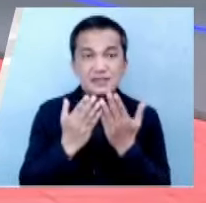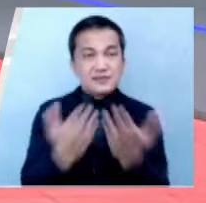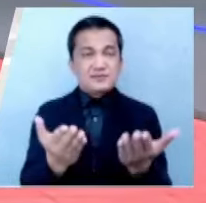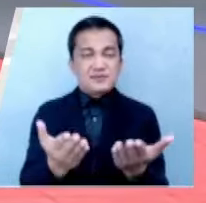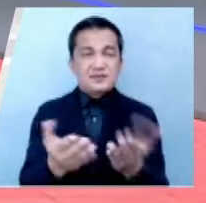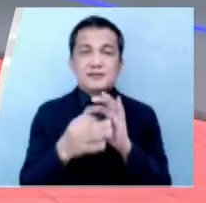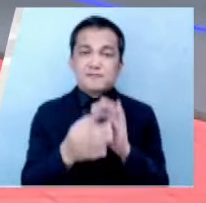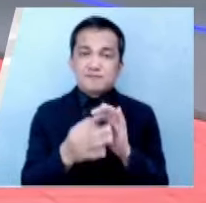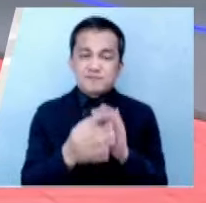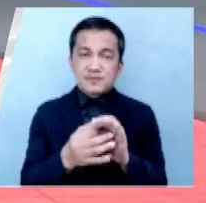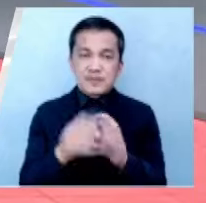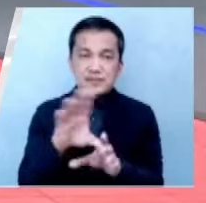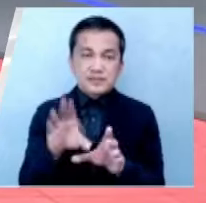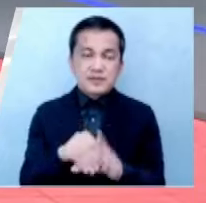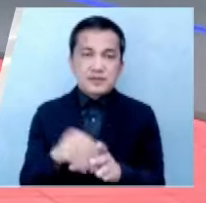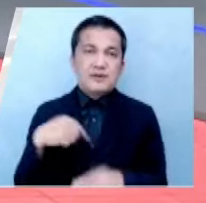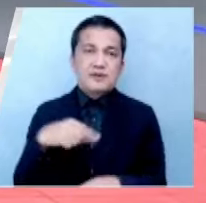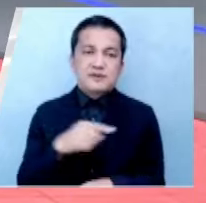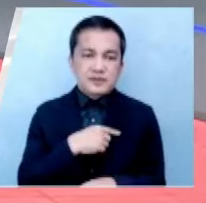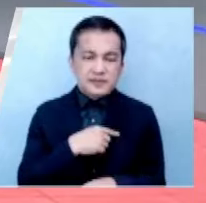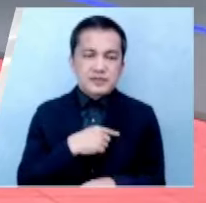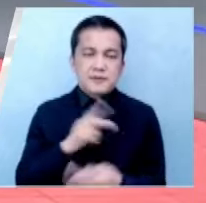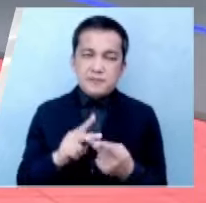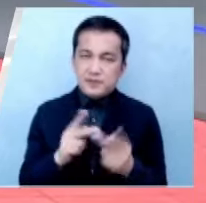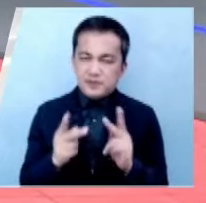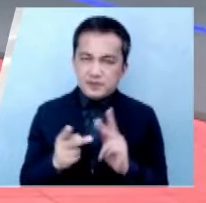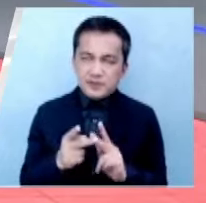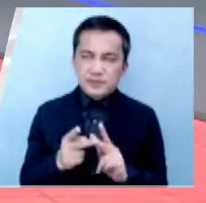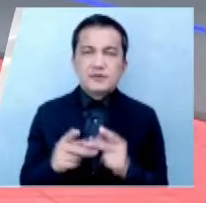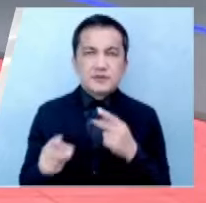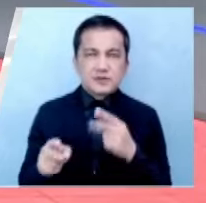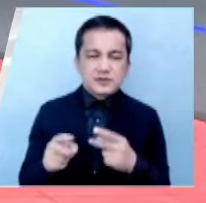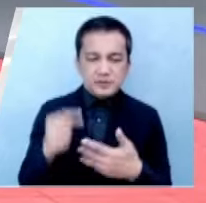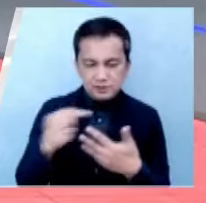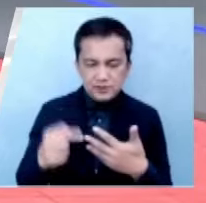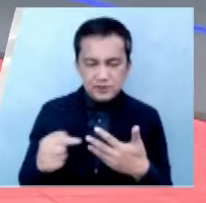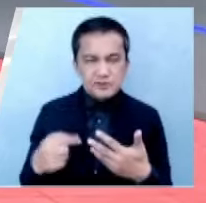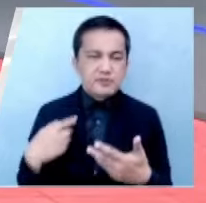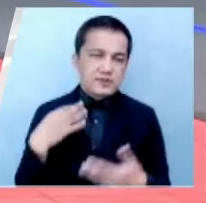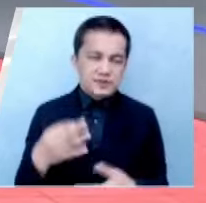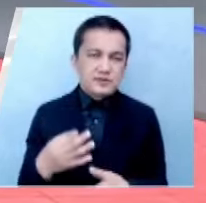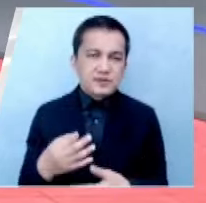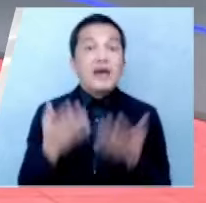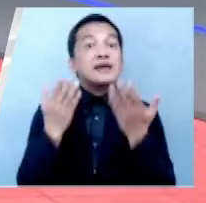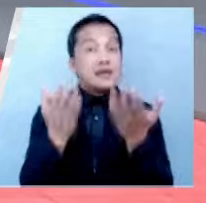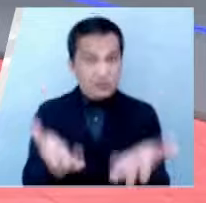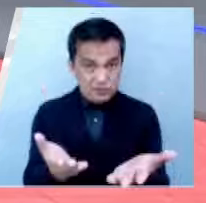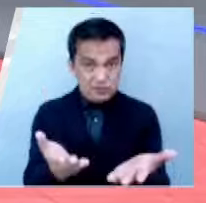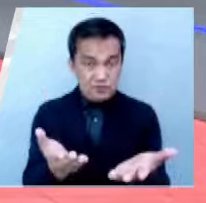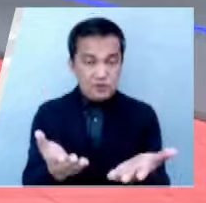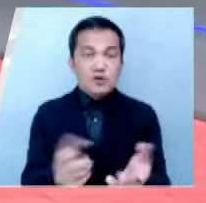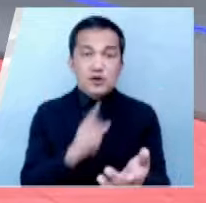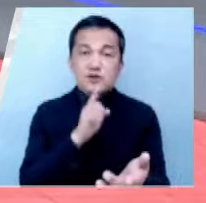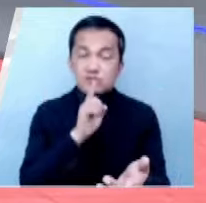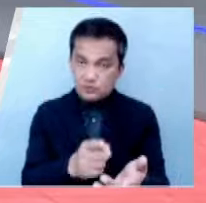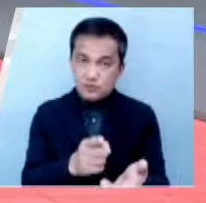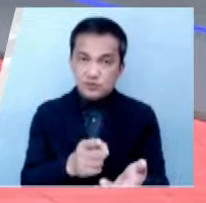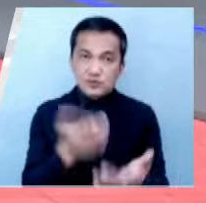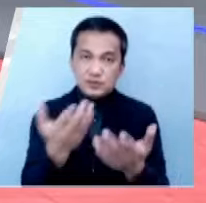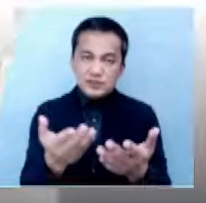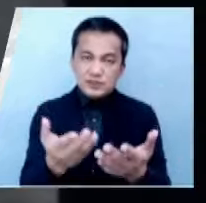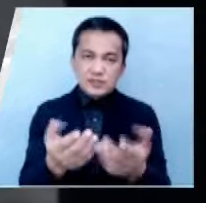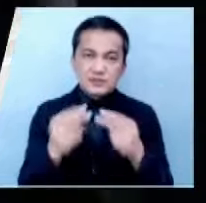kabilang ang aming mga partners, sponsors at volunteers. Kayo po ang tunay na mga bayaning